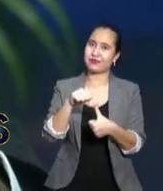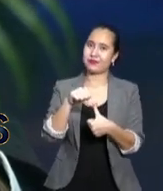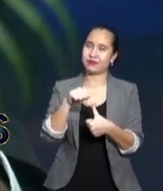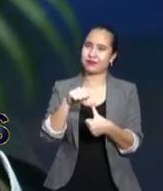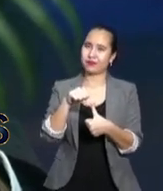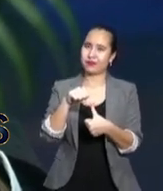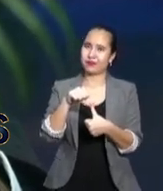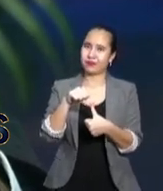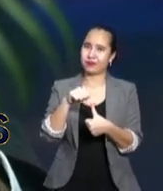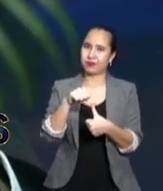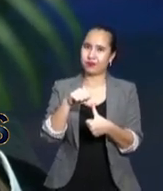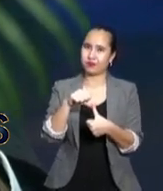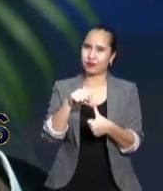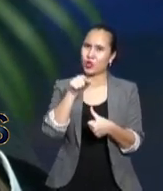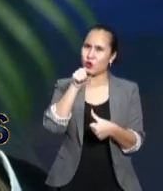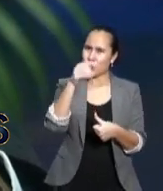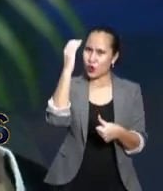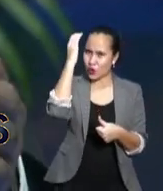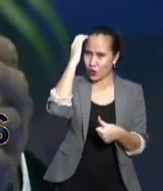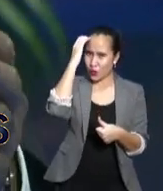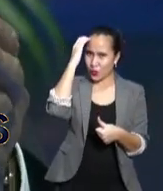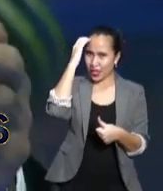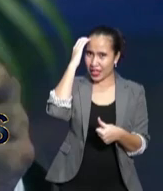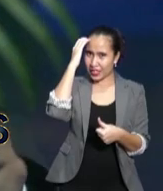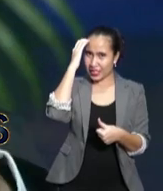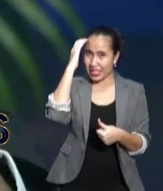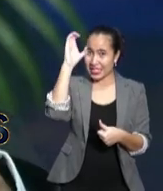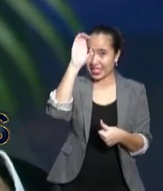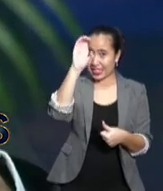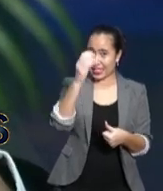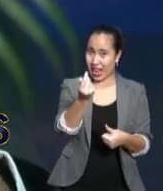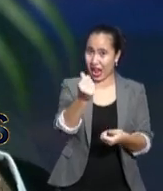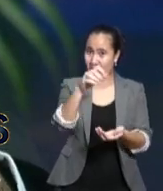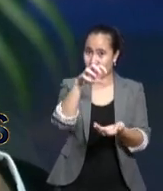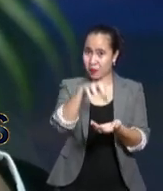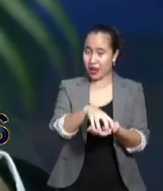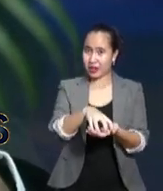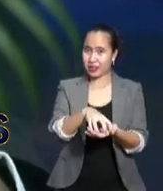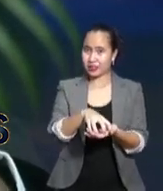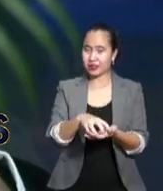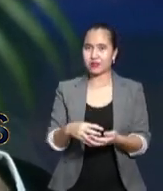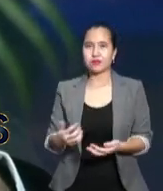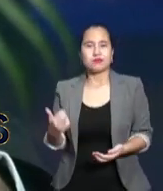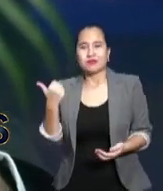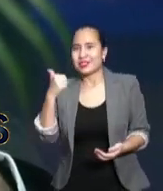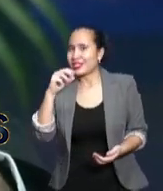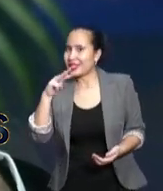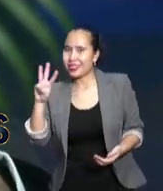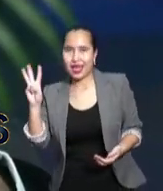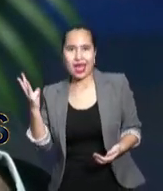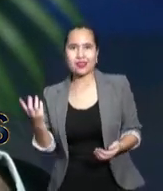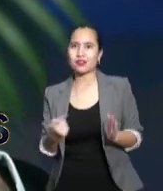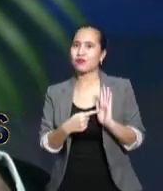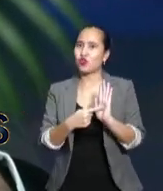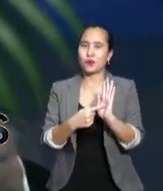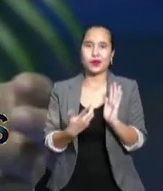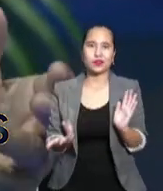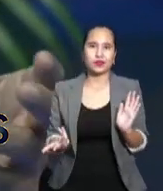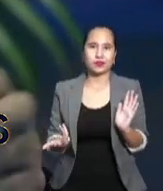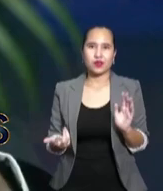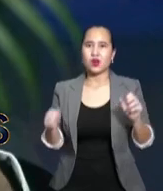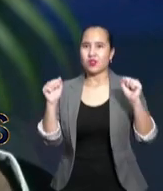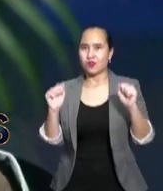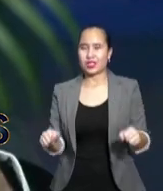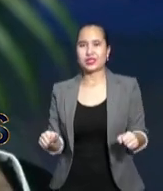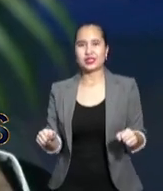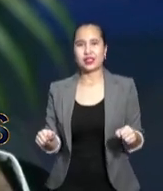dat, ook al was de centrale bank koers 1630, op welke koersen de prijzen